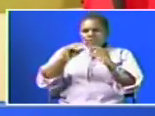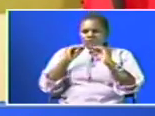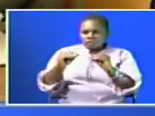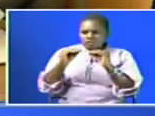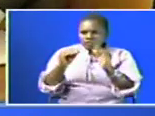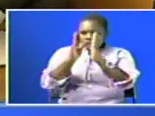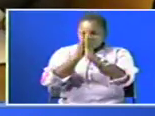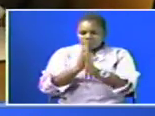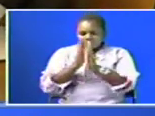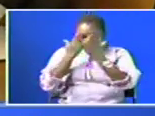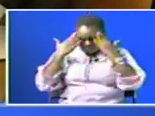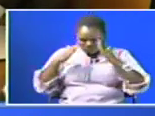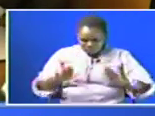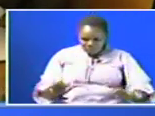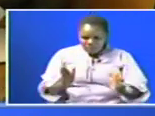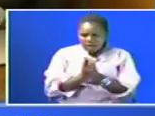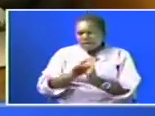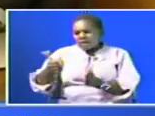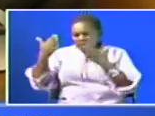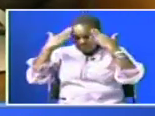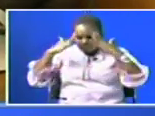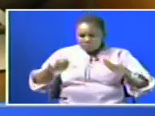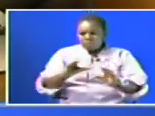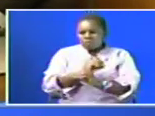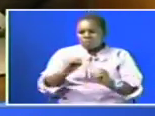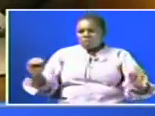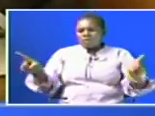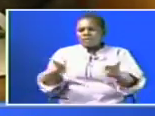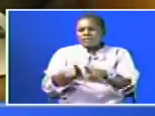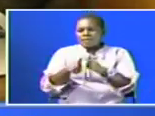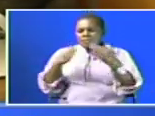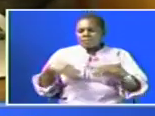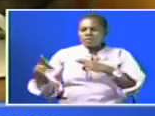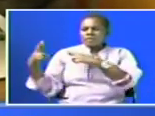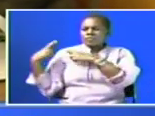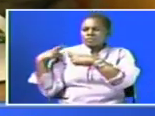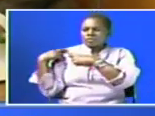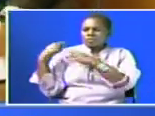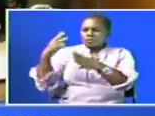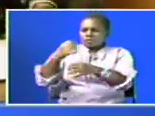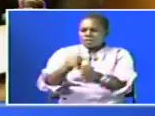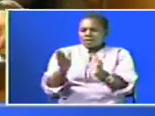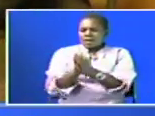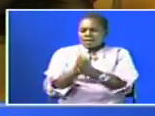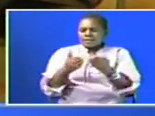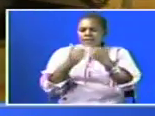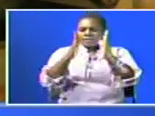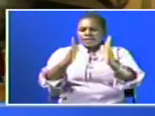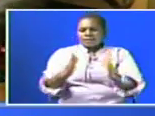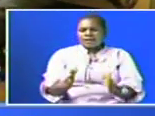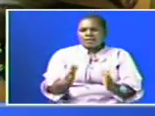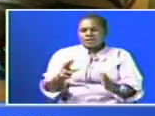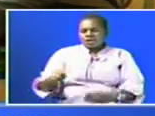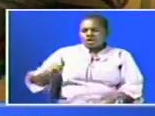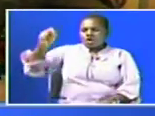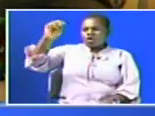ya kidini kwa Waislamu na wasiokuwa Waislamu nchini. Aidha, wasimamizi wa shirika hilo pamoja na viongozi kutoka eneo la